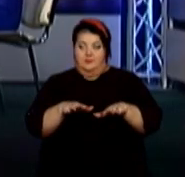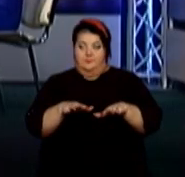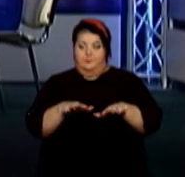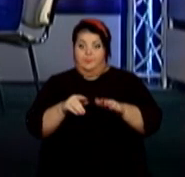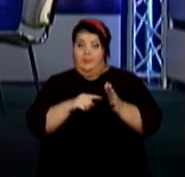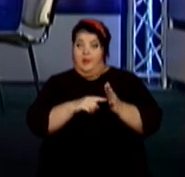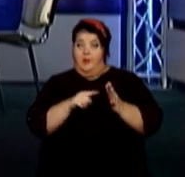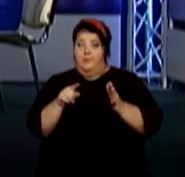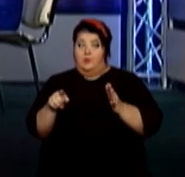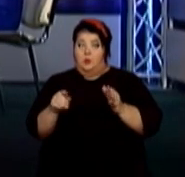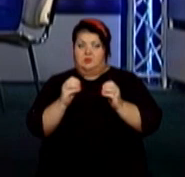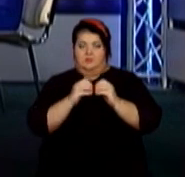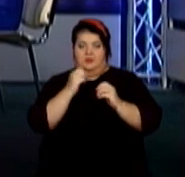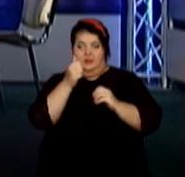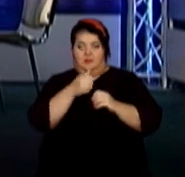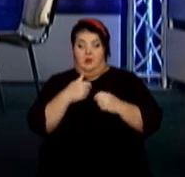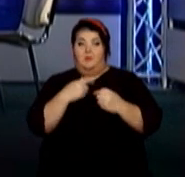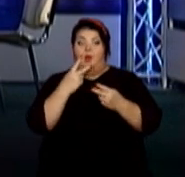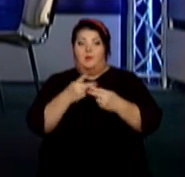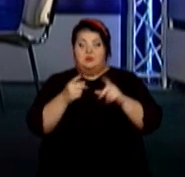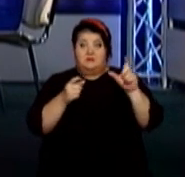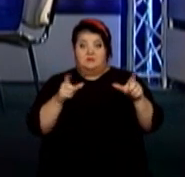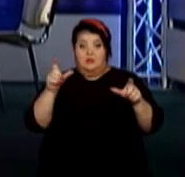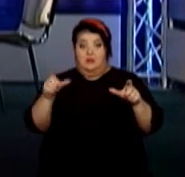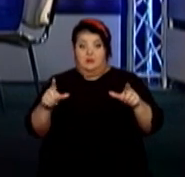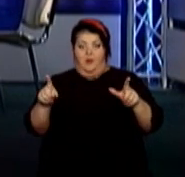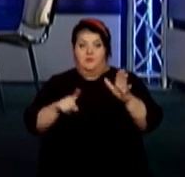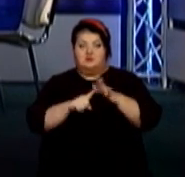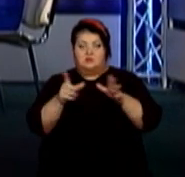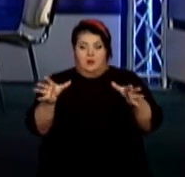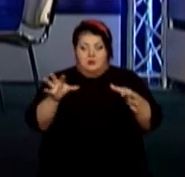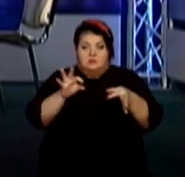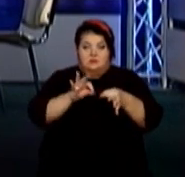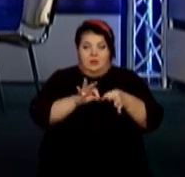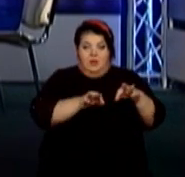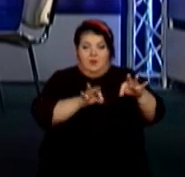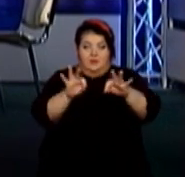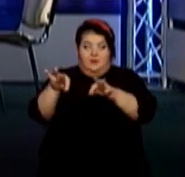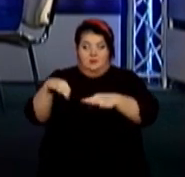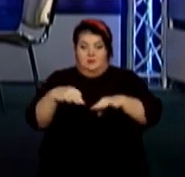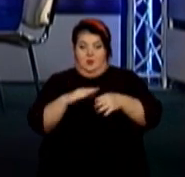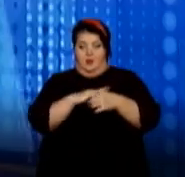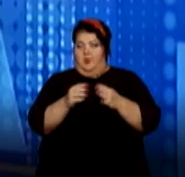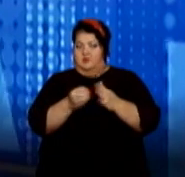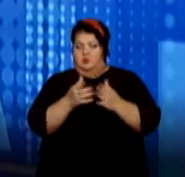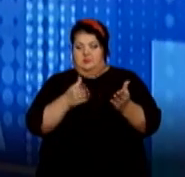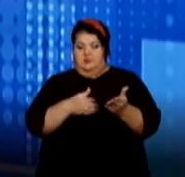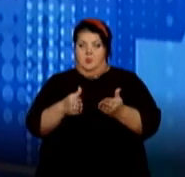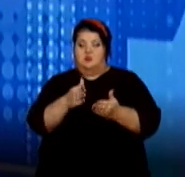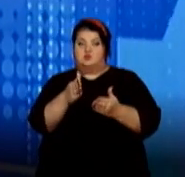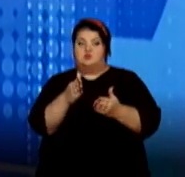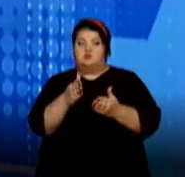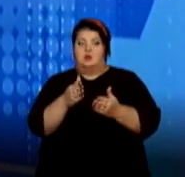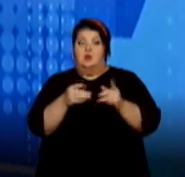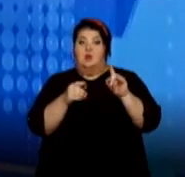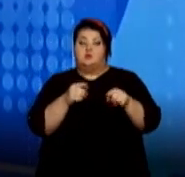протягом 10 років, сьогодні, ми вже бачимо, як ці частинки вони починають поєднуватися між собою вже цілі повноцінні маршрути. Тому що